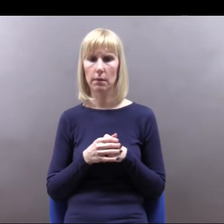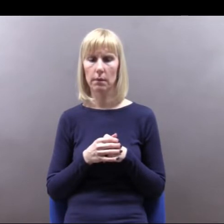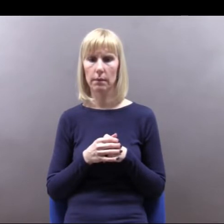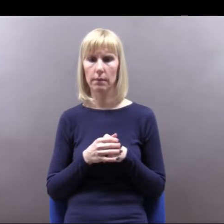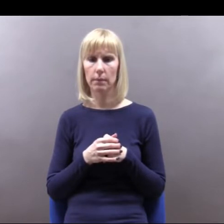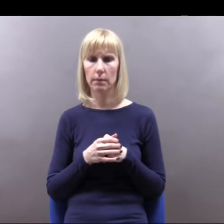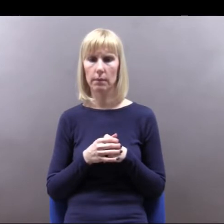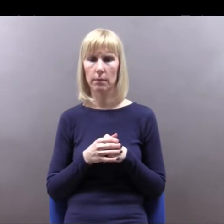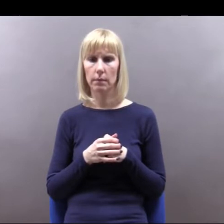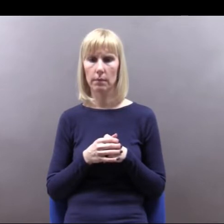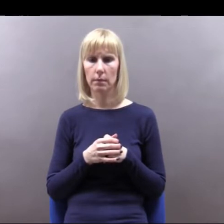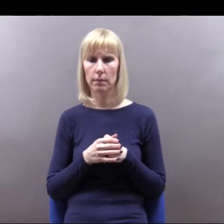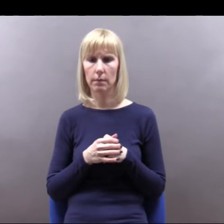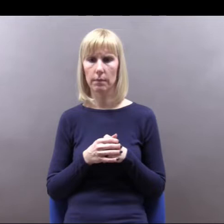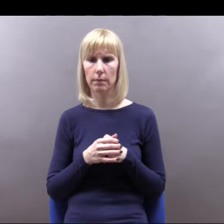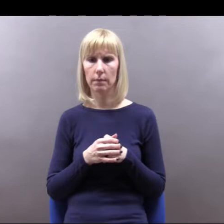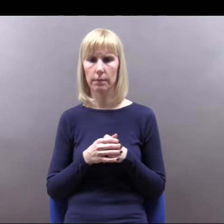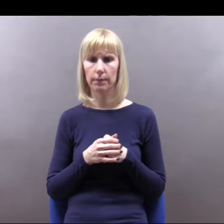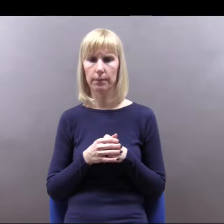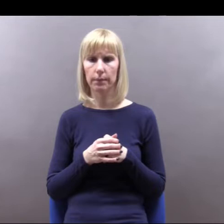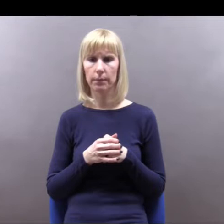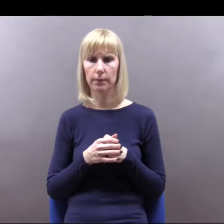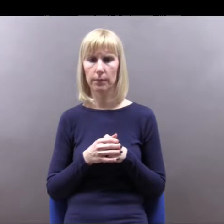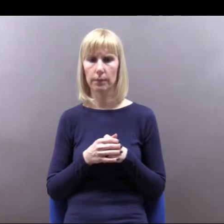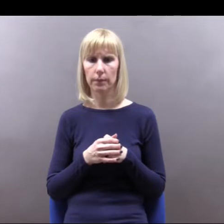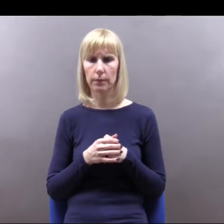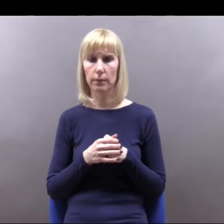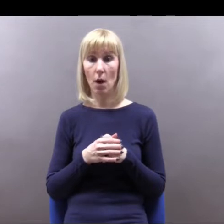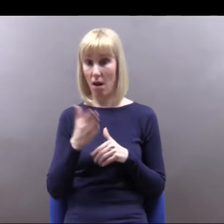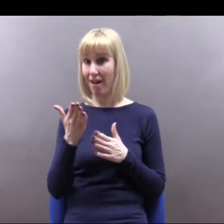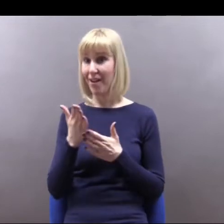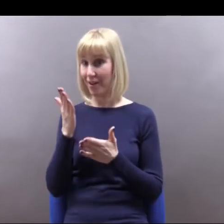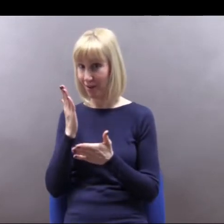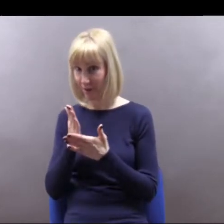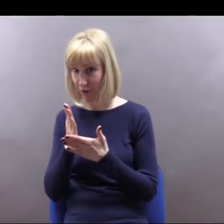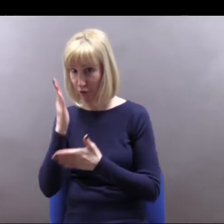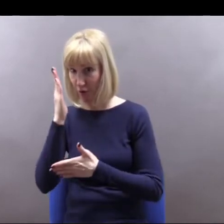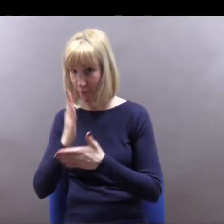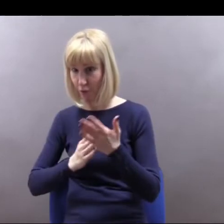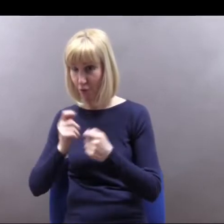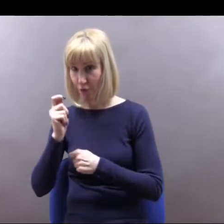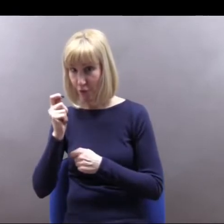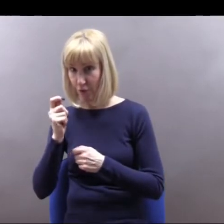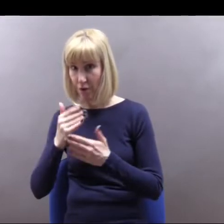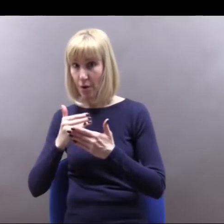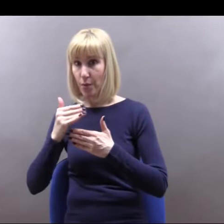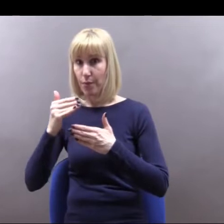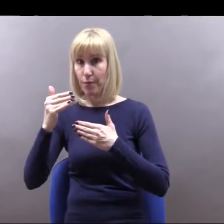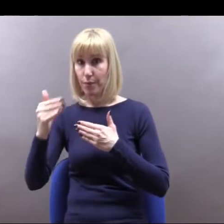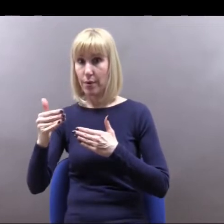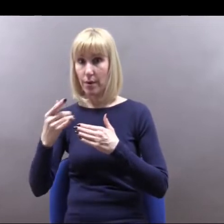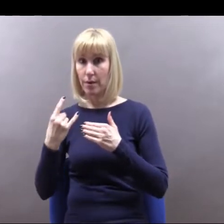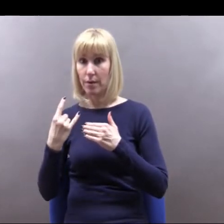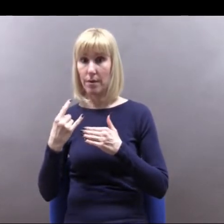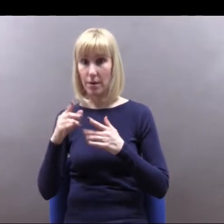peron lokalnej stacji kolejowej w Łodzi. Udało się 10:11. Ale prawie, czy brakło nam?